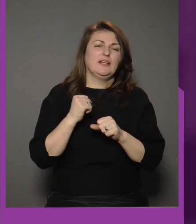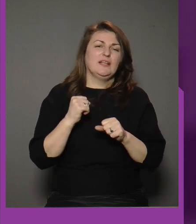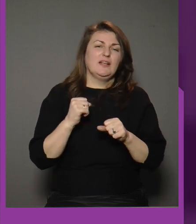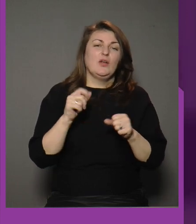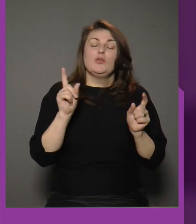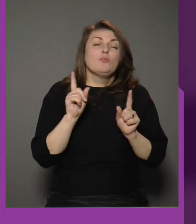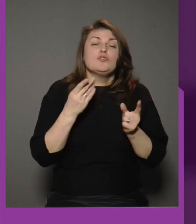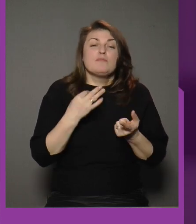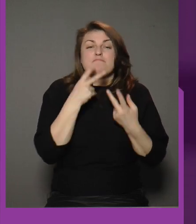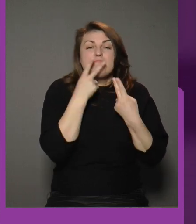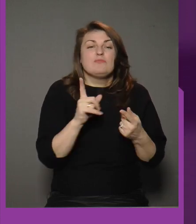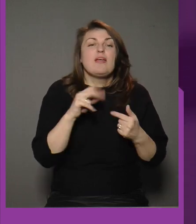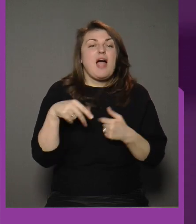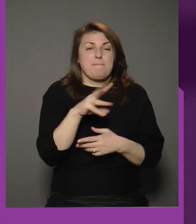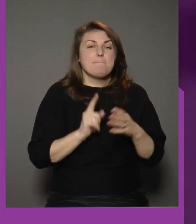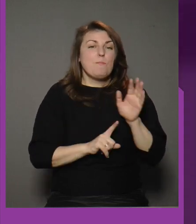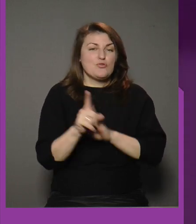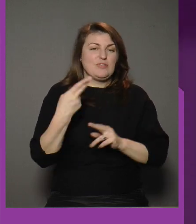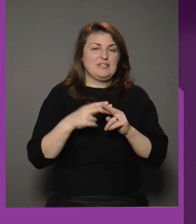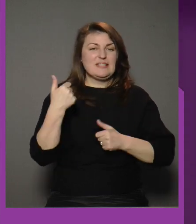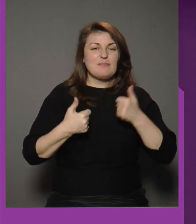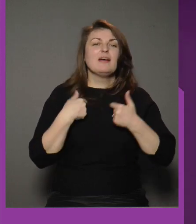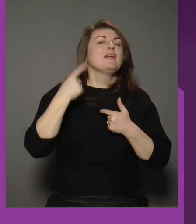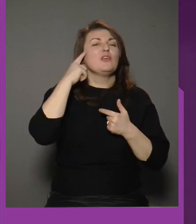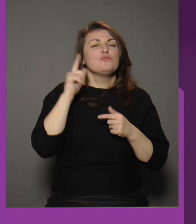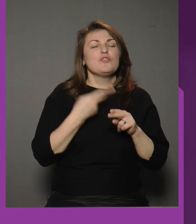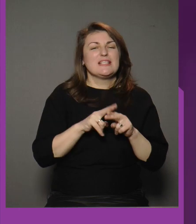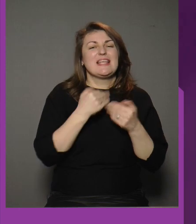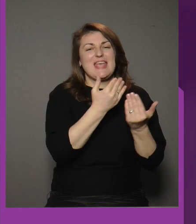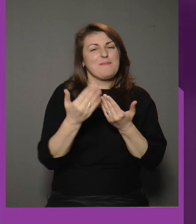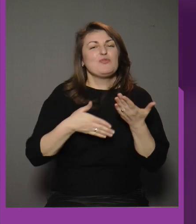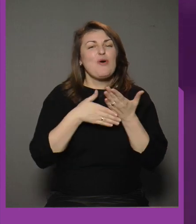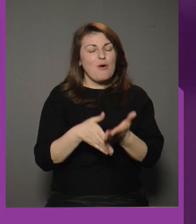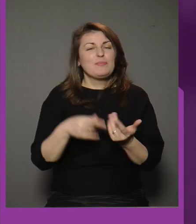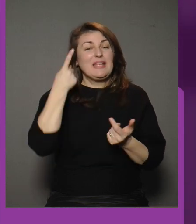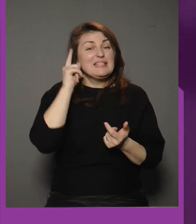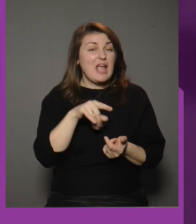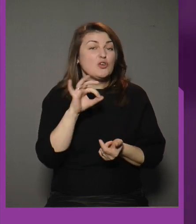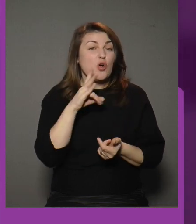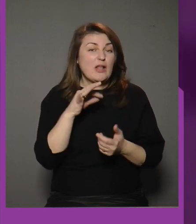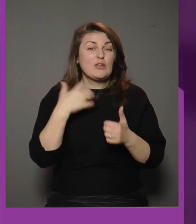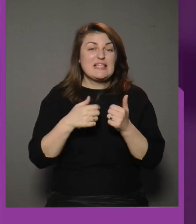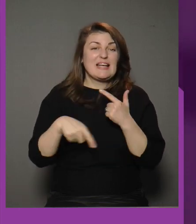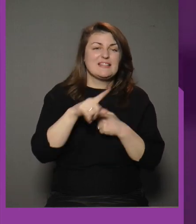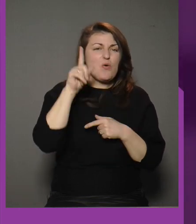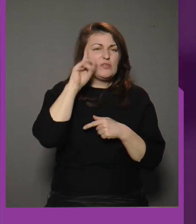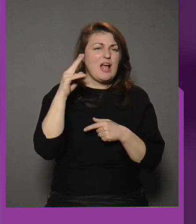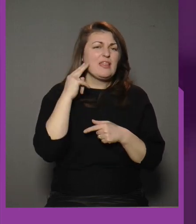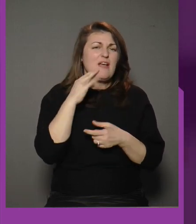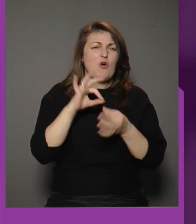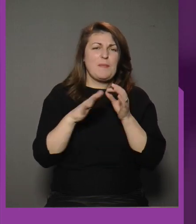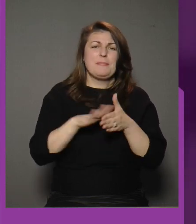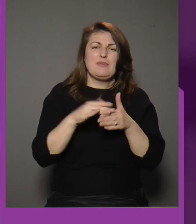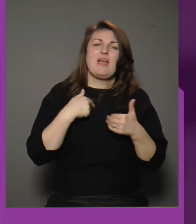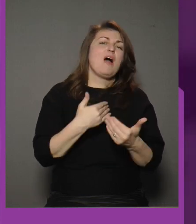Тому що бачили вже, як ми почали ці змагання. Я думаю, що це їм допоможе. І знаєш, Олено, серед цих уславлених дефлімпійських прізвищ я